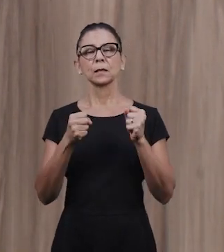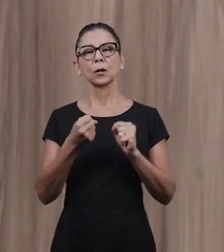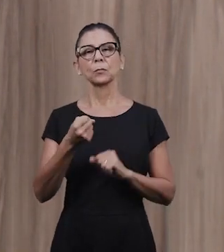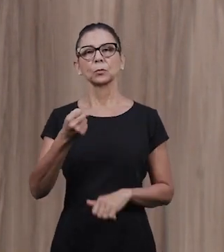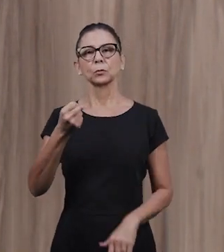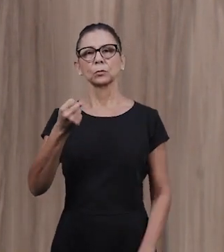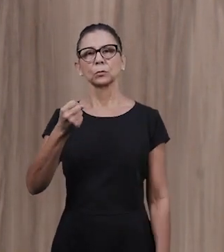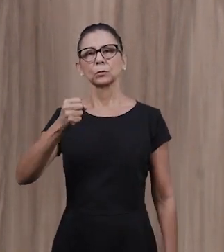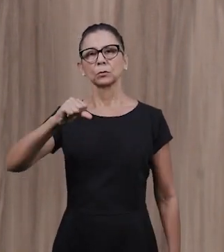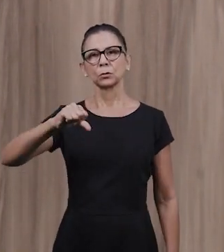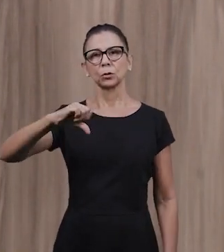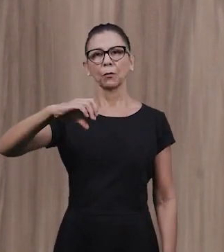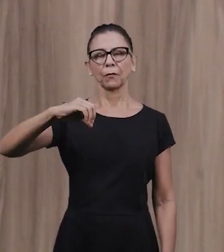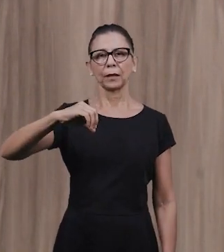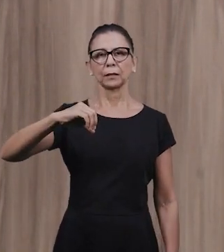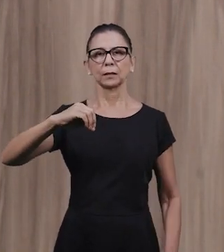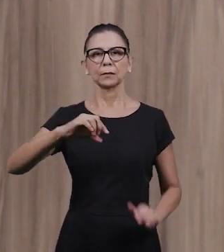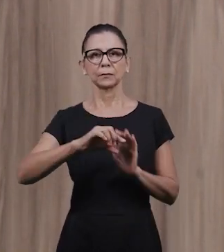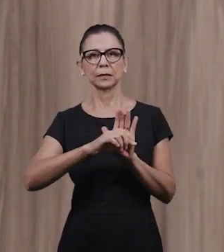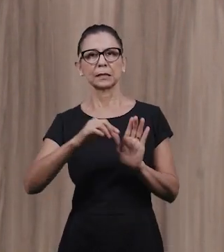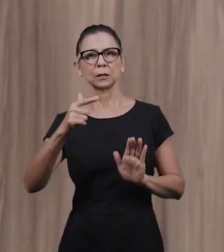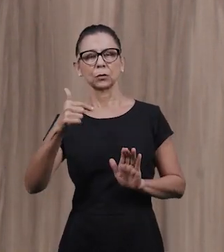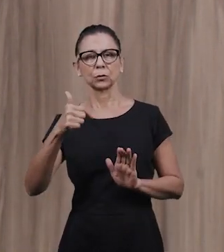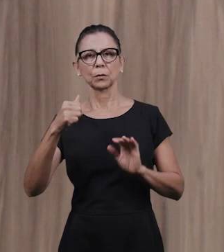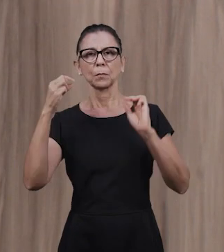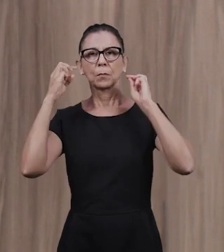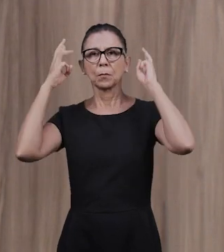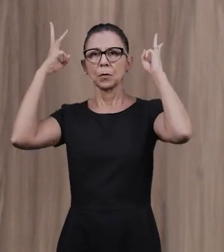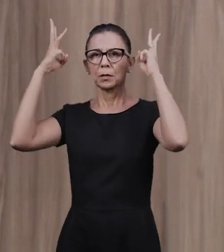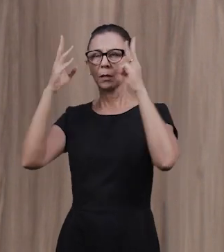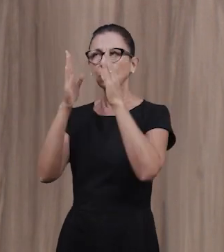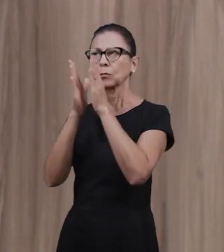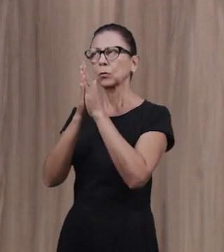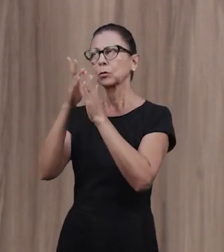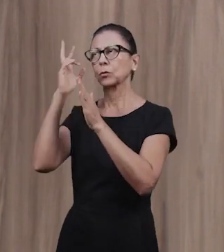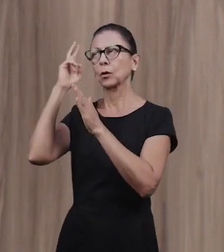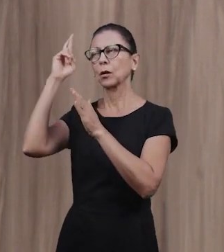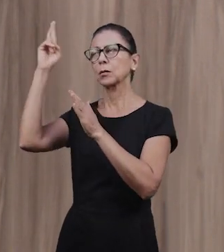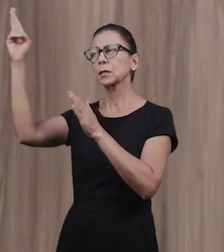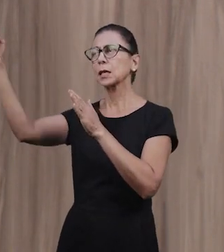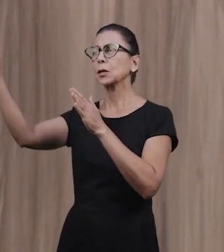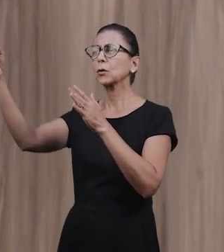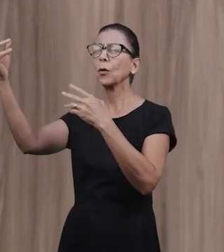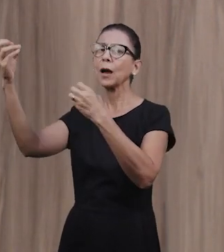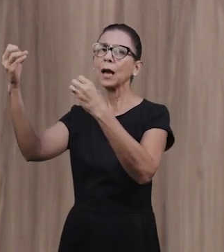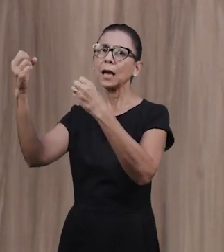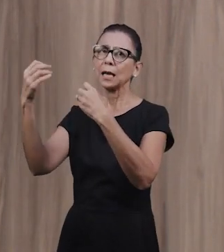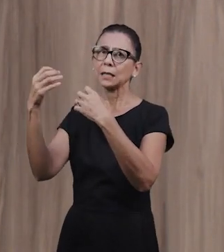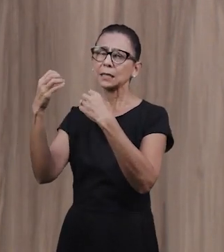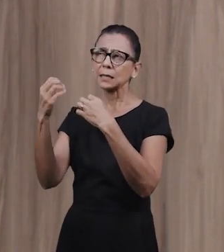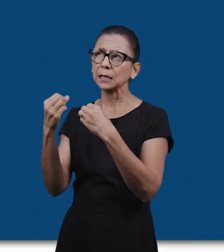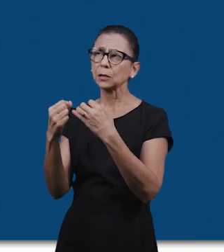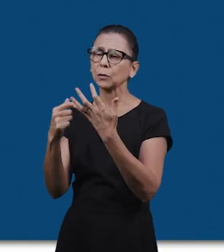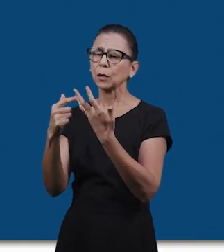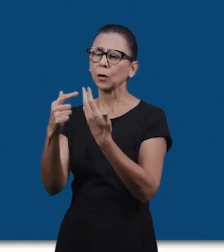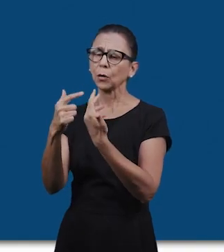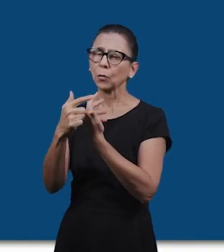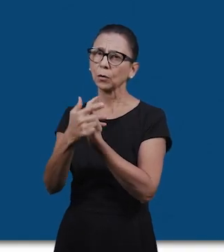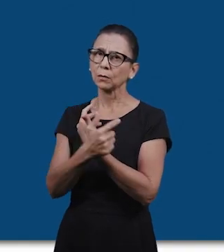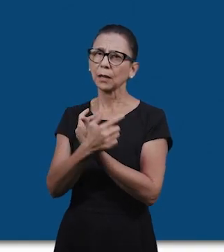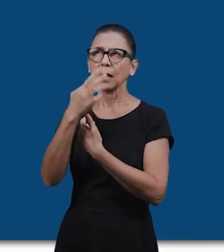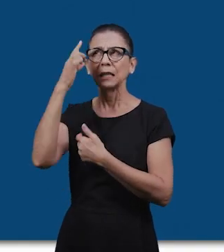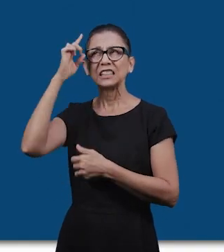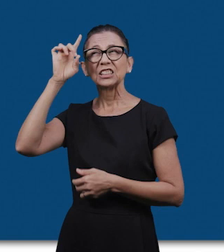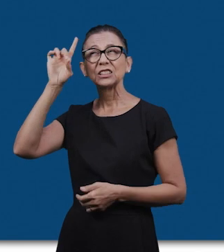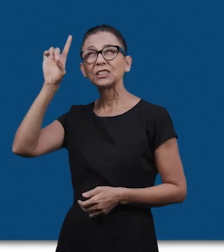chapitre 90, verset 12, Moïse, il a fait une supplication au Seigneur en disant, enseigne-nous à compter nos jours